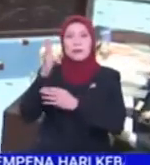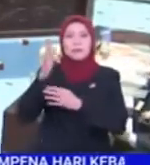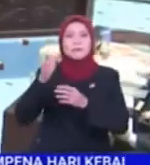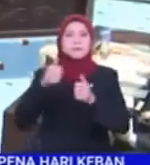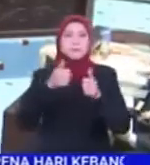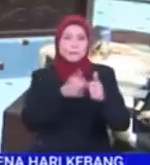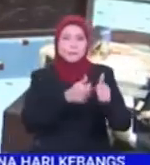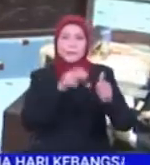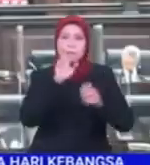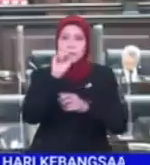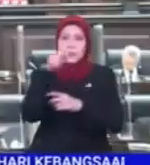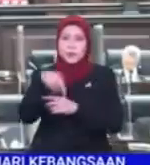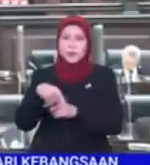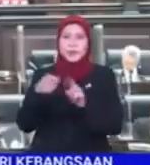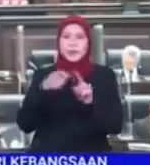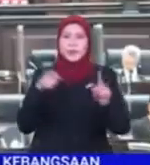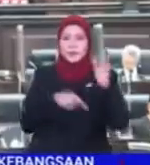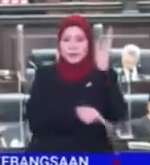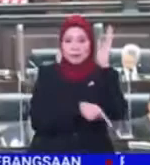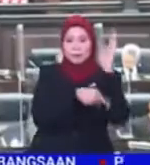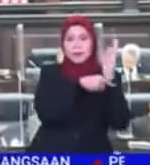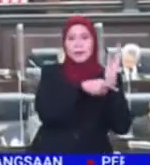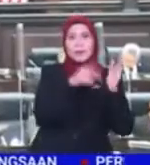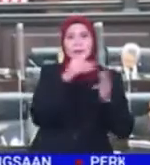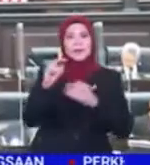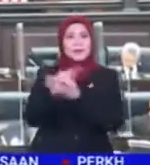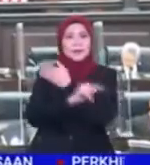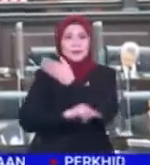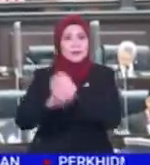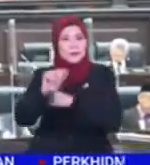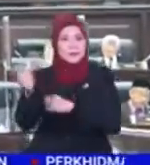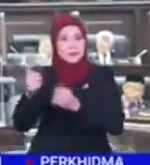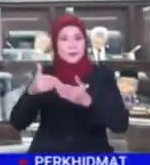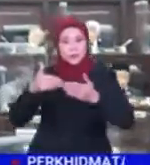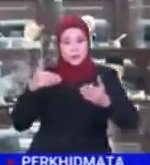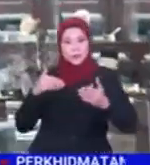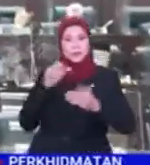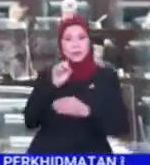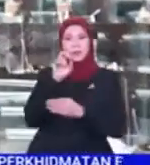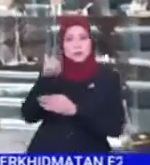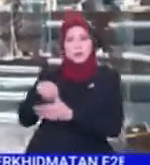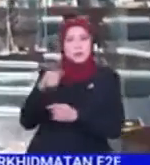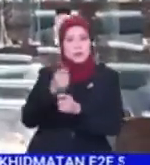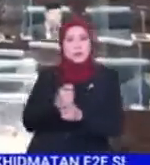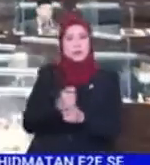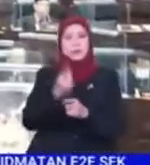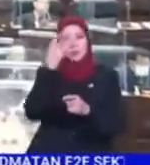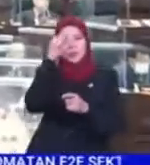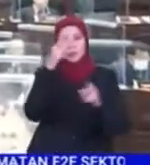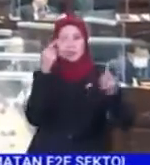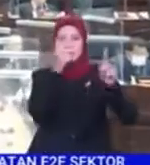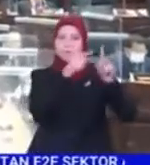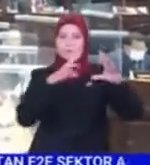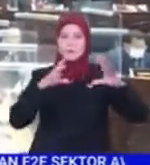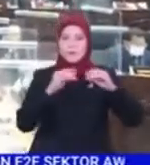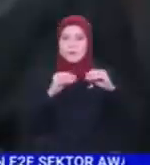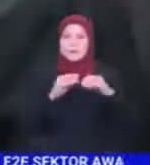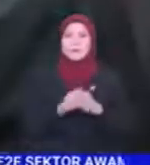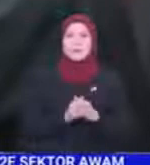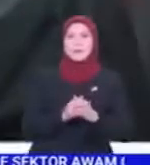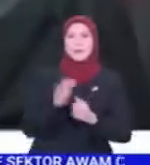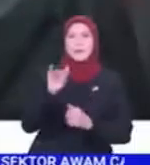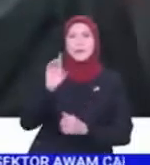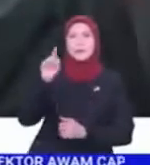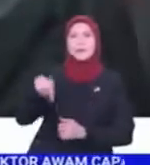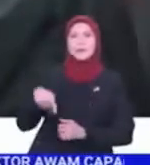SOP daripada pihak Parlimen dan beberapa negeri lain sebelum satu SOP lain dikeluarkan bagi tujuan tersebut. Yang di-Pertua